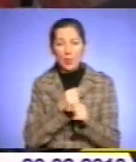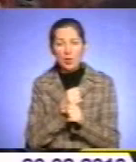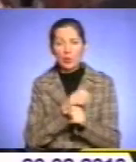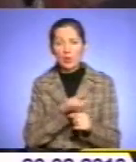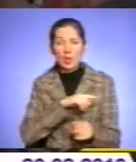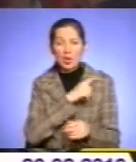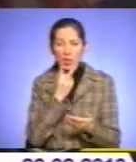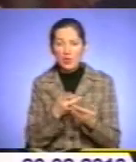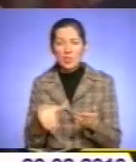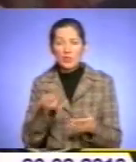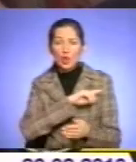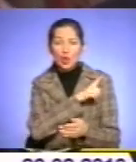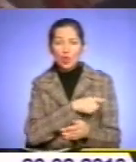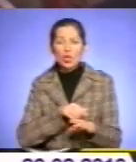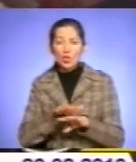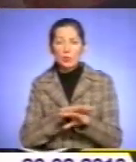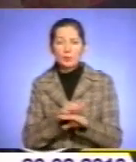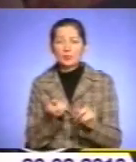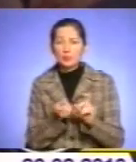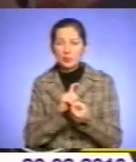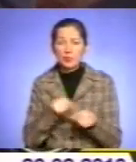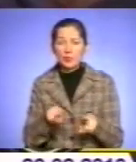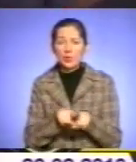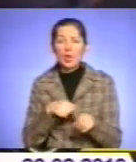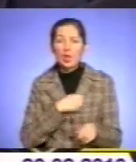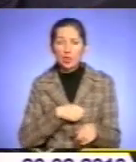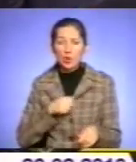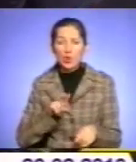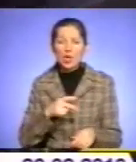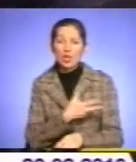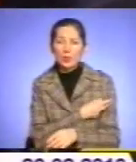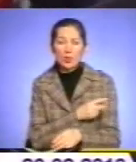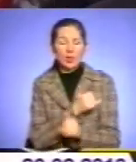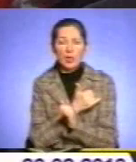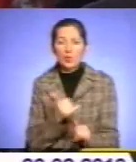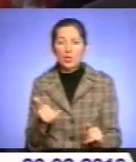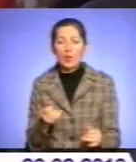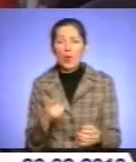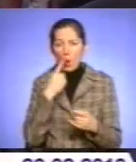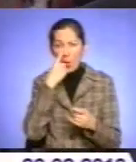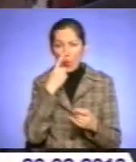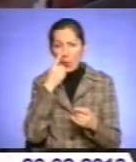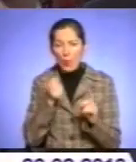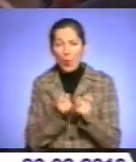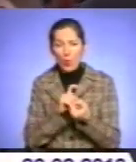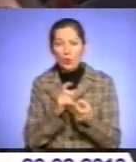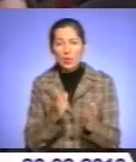як наркоманія, неможливо його побороти, тільки виявляючи злочини, його треба попереджати. Однозначно,